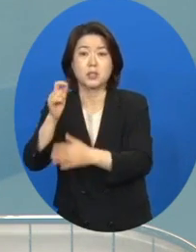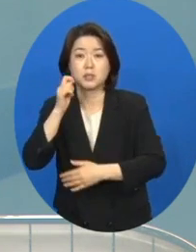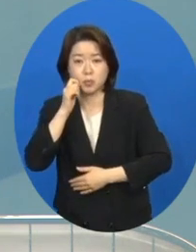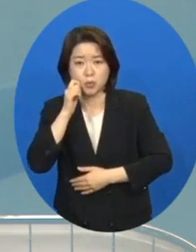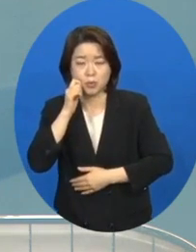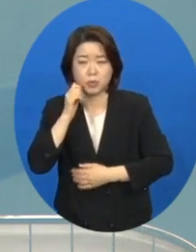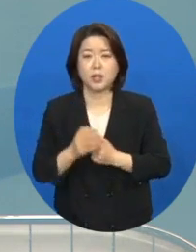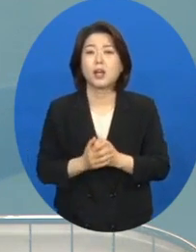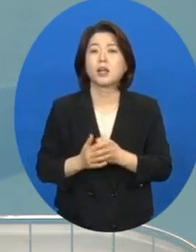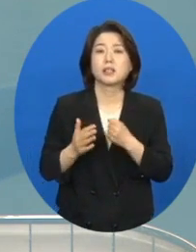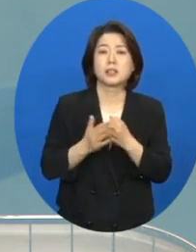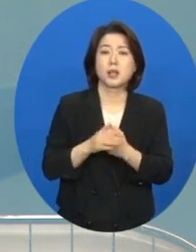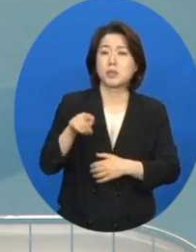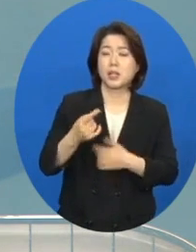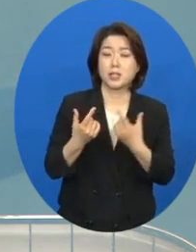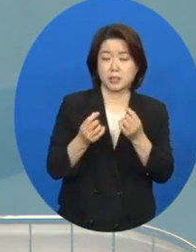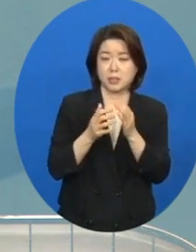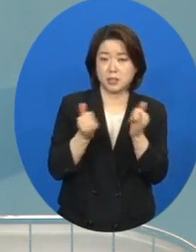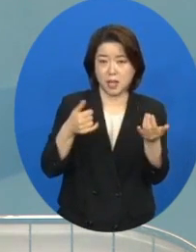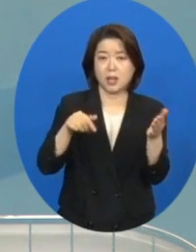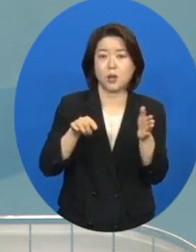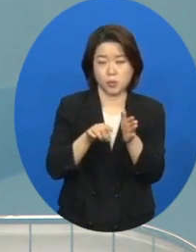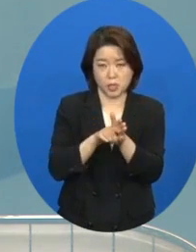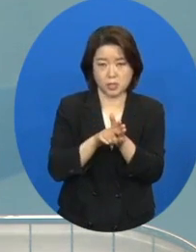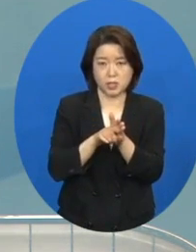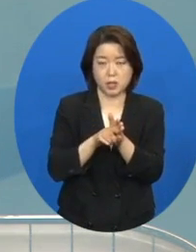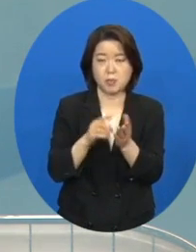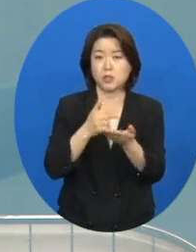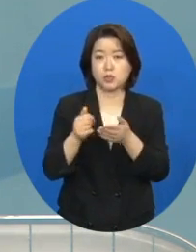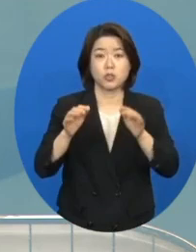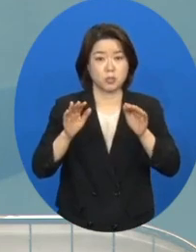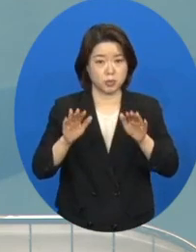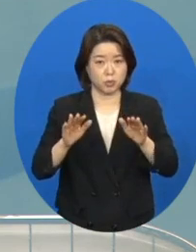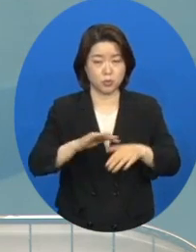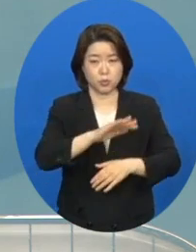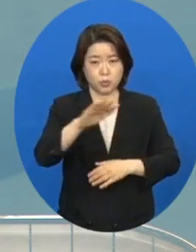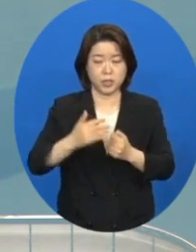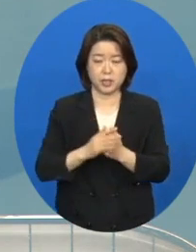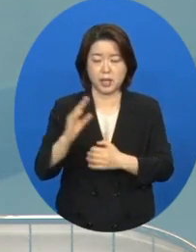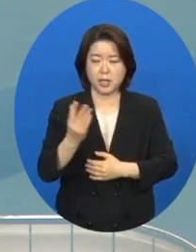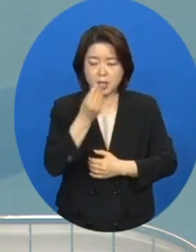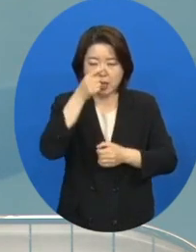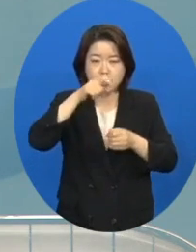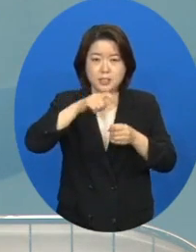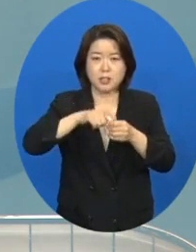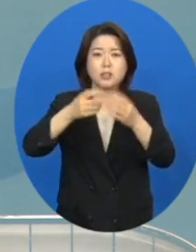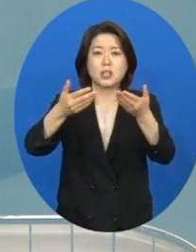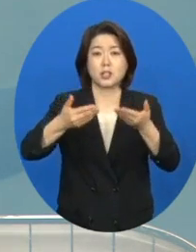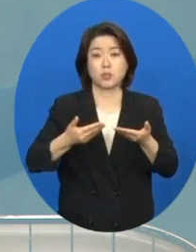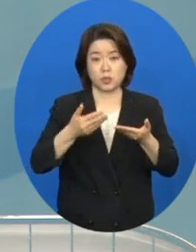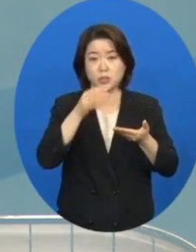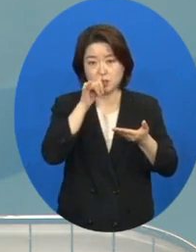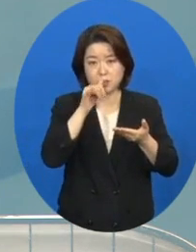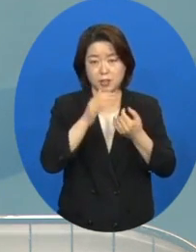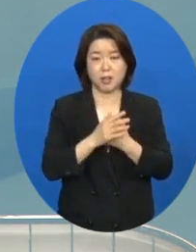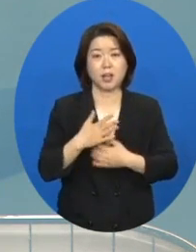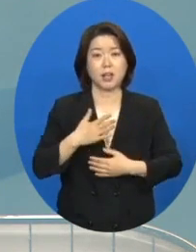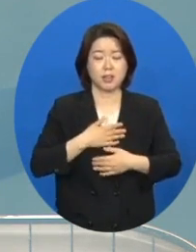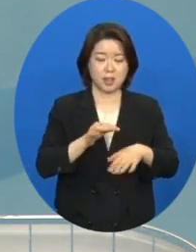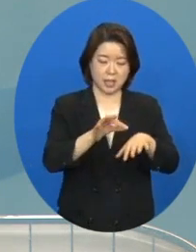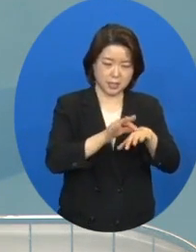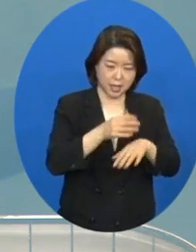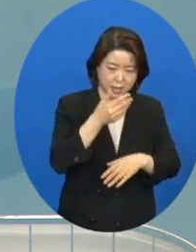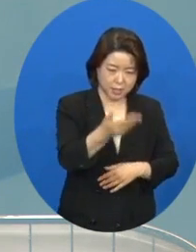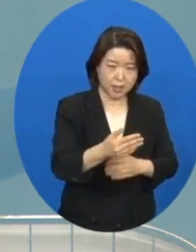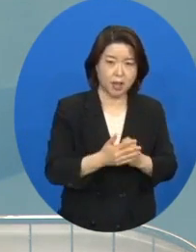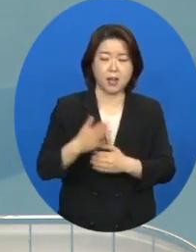못하니까, 그런 분들을 위해서 주님이 우리에게 성찬을 주셨어요. 내